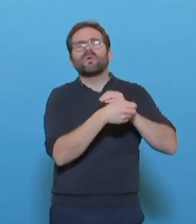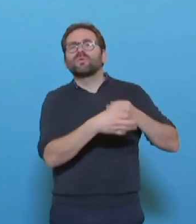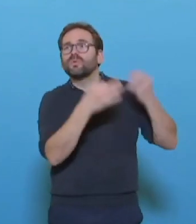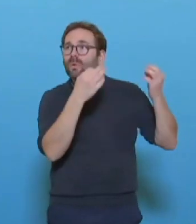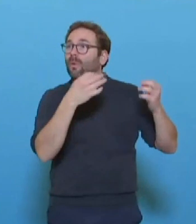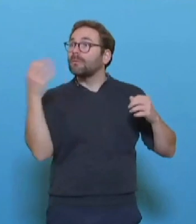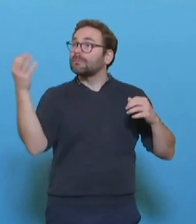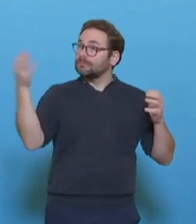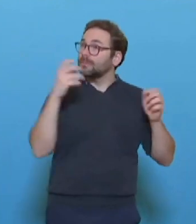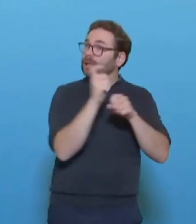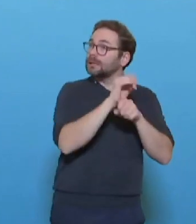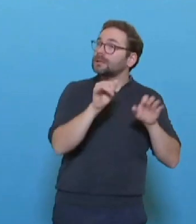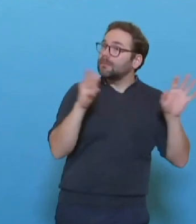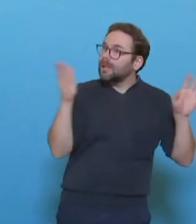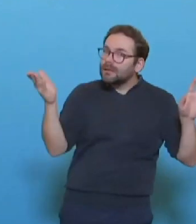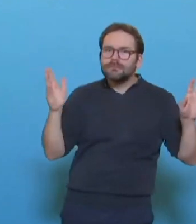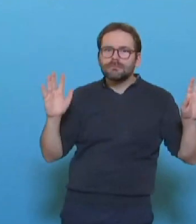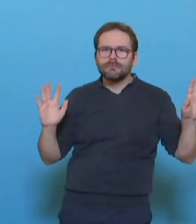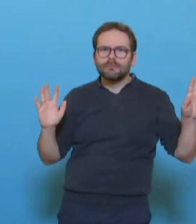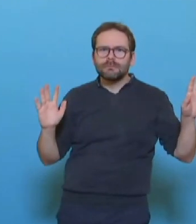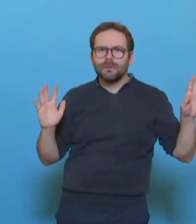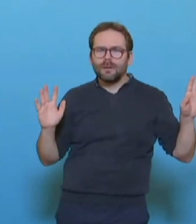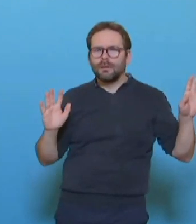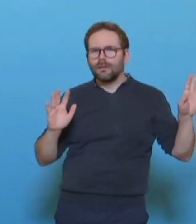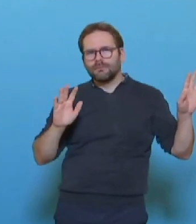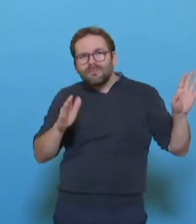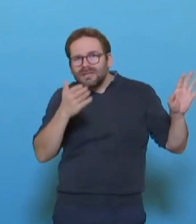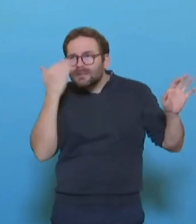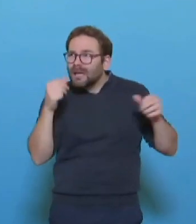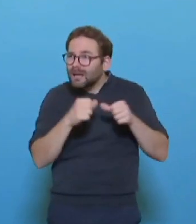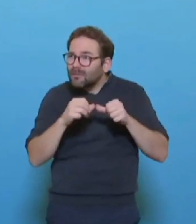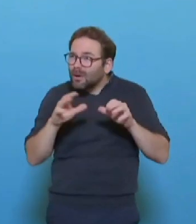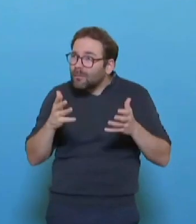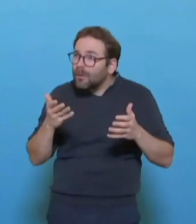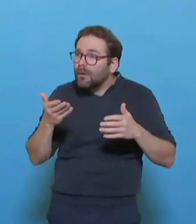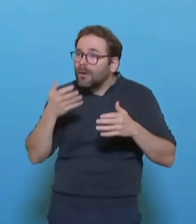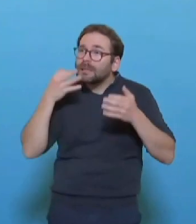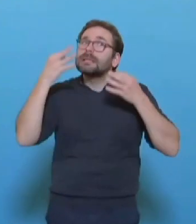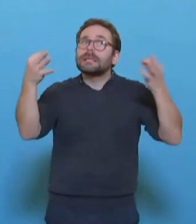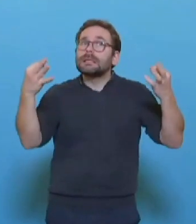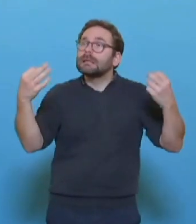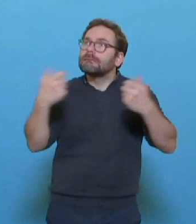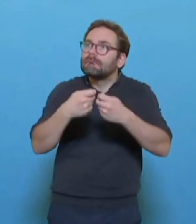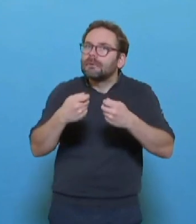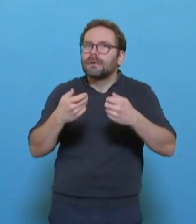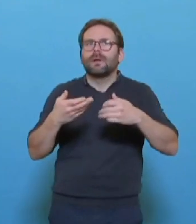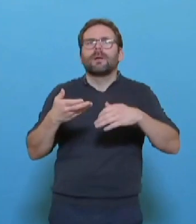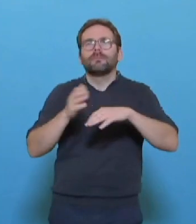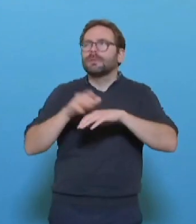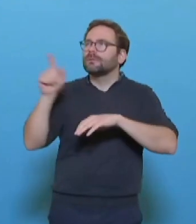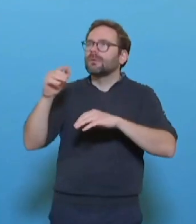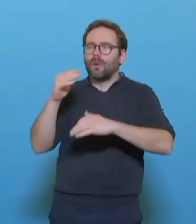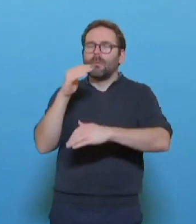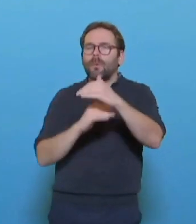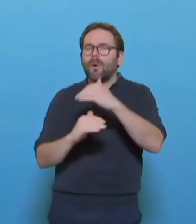trop comment ils vont faire. J'invite tout de même les Nantaises et les Nantais qui nous écoutent à bien lire les programmes et à les contrôler